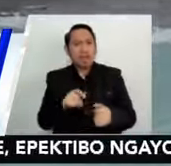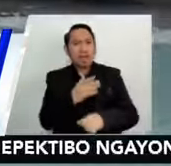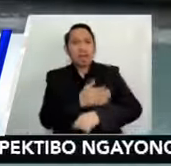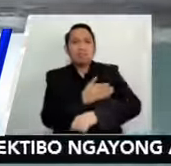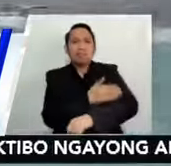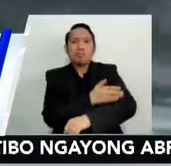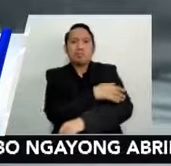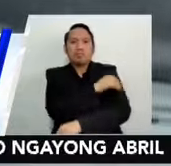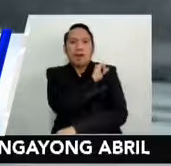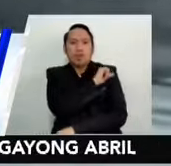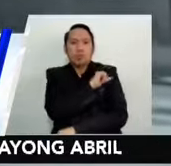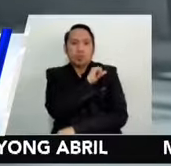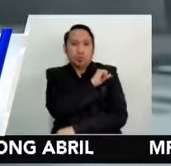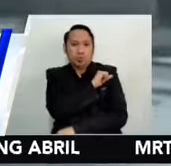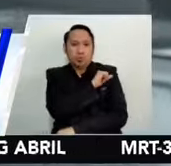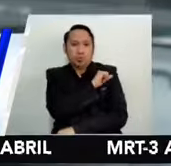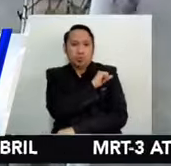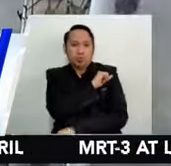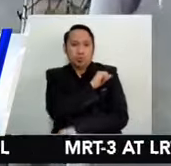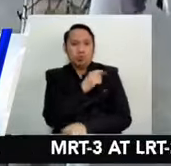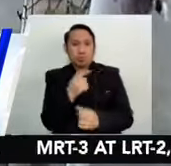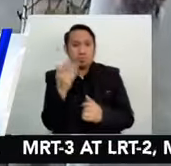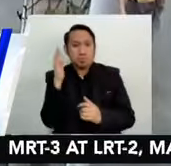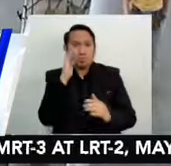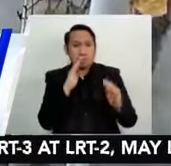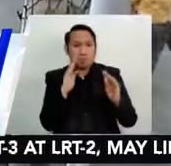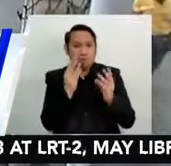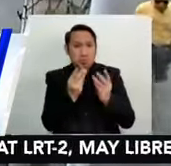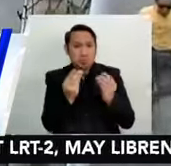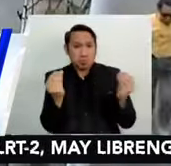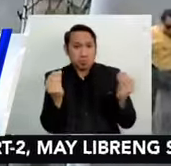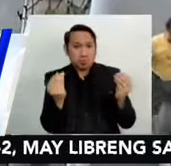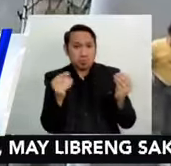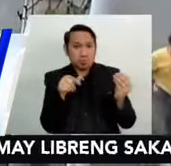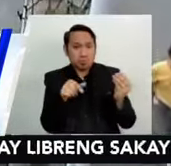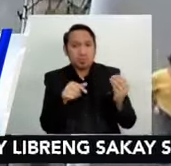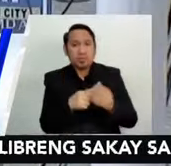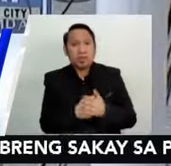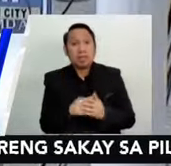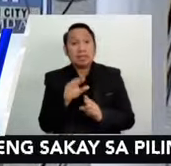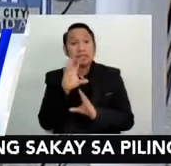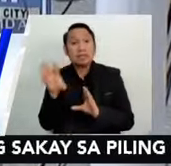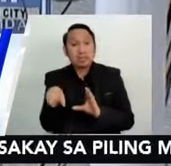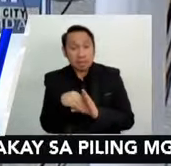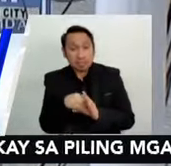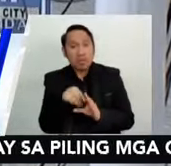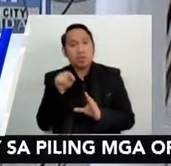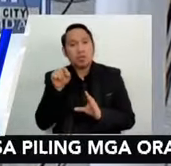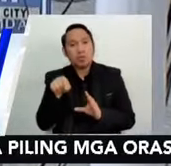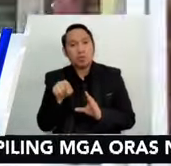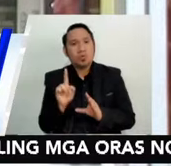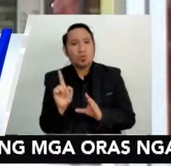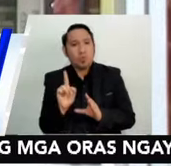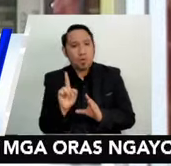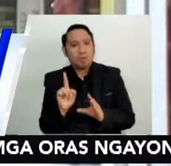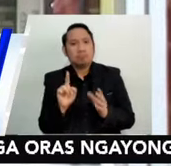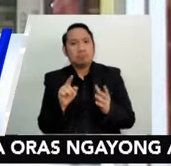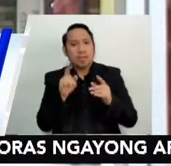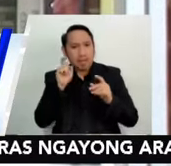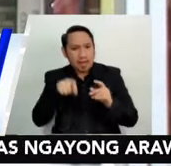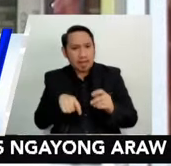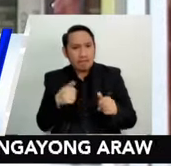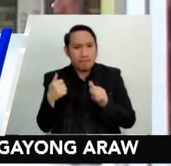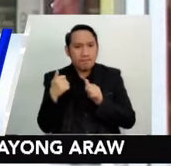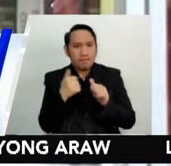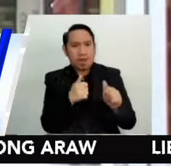traffic tuluyang masolusyonan. Kaakibat daw dapat niya ng maayos na pagpapatupad ng mga batas. We should train